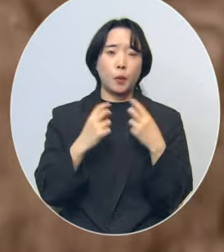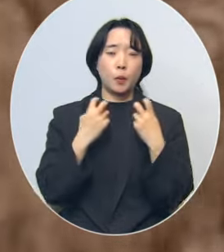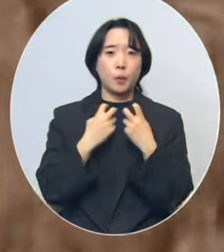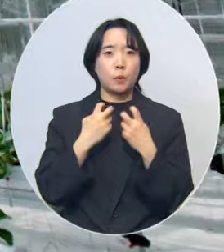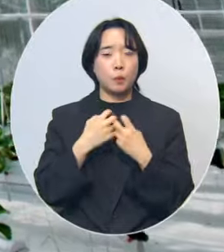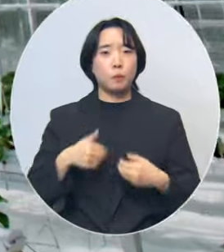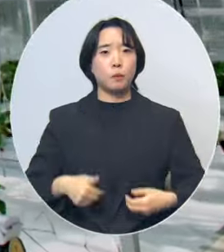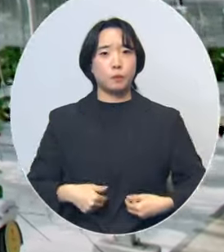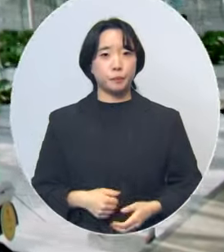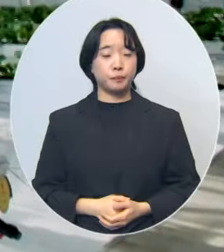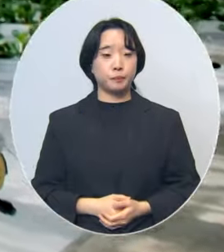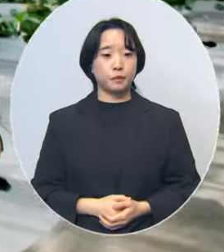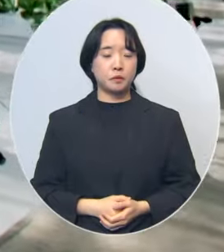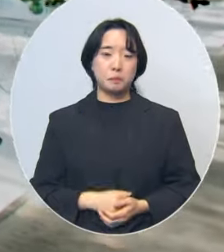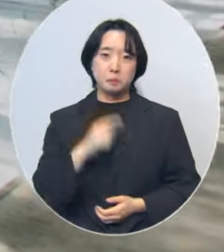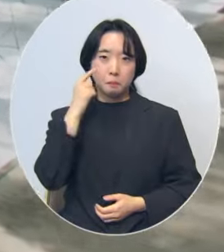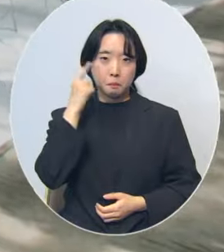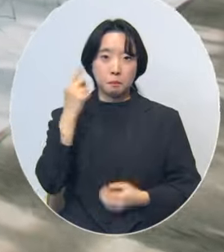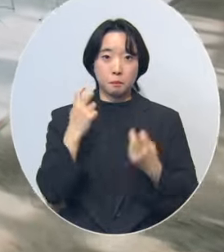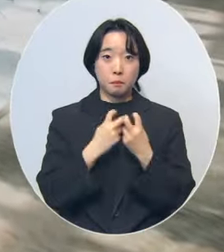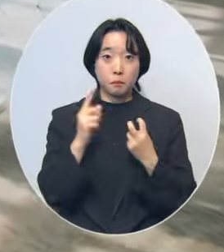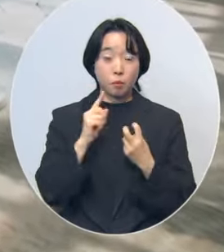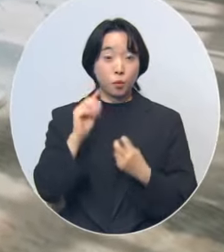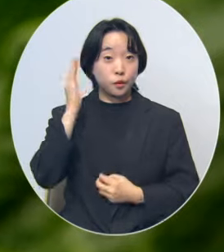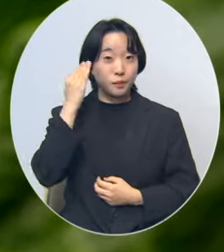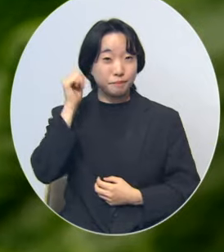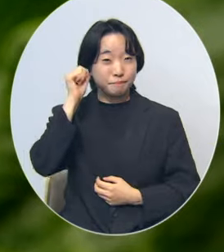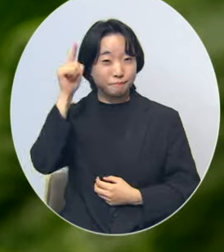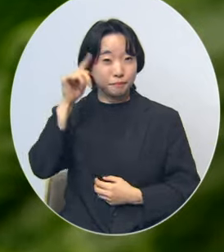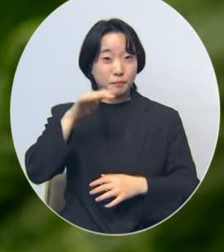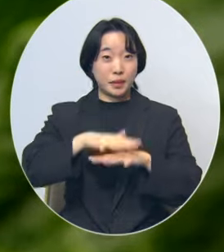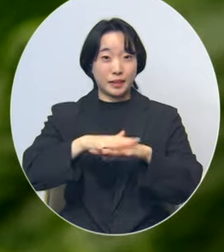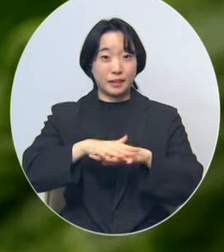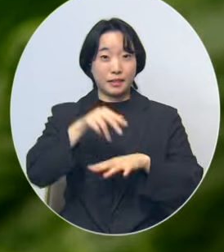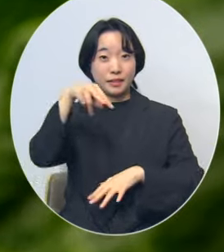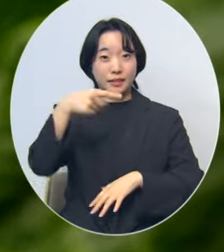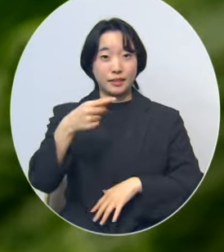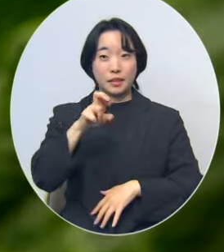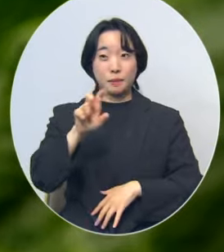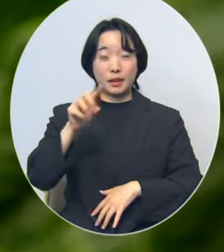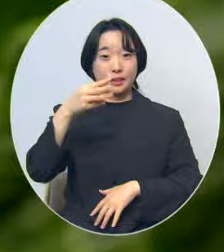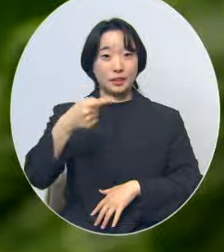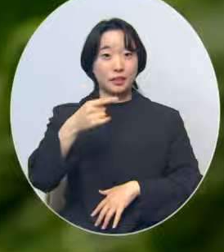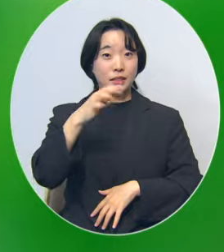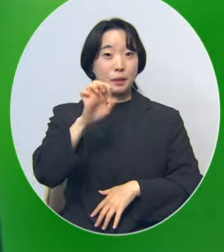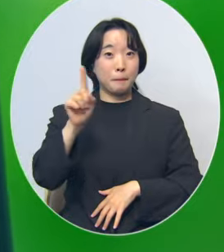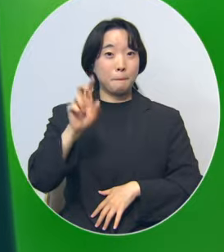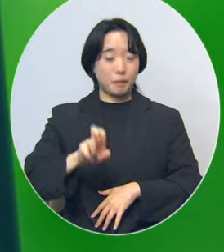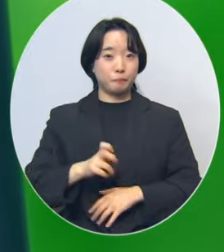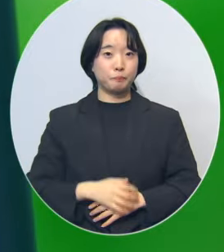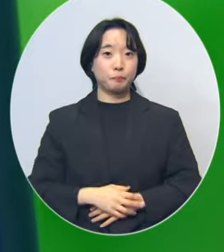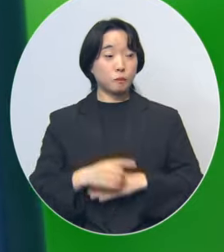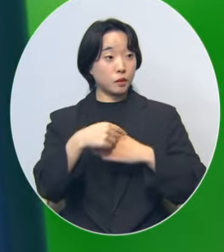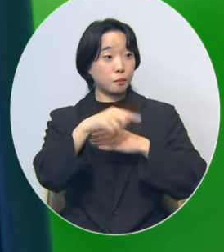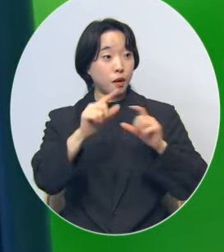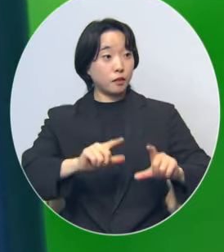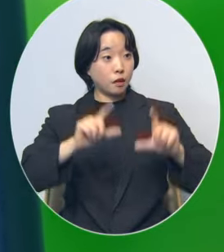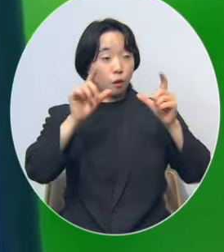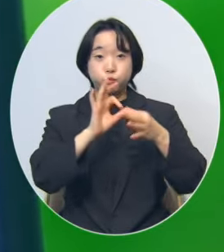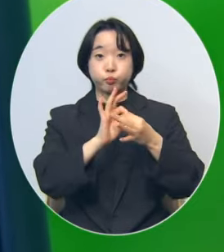나옵니다 이에 대한 해결책으로 최근 스마트팜이 주목받고 있습니다 날씨와 무관하게 안정적으로